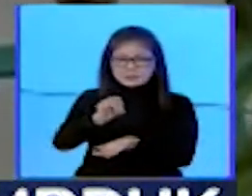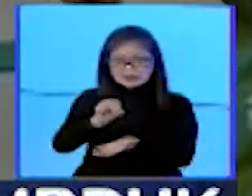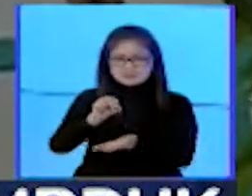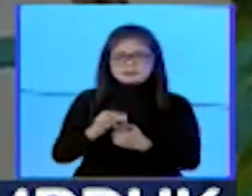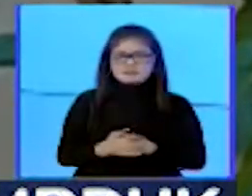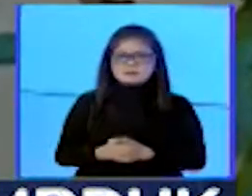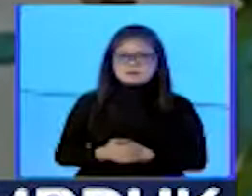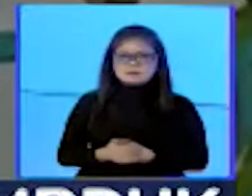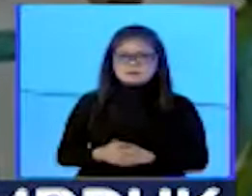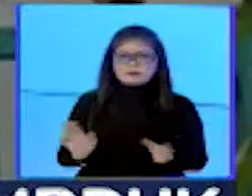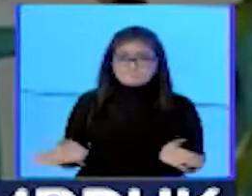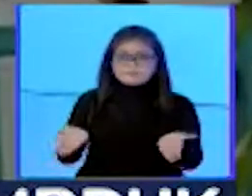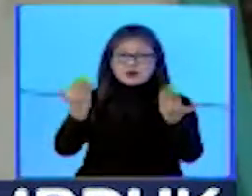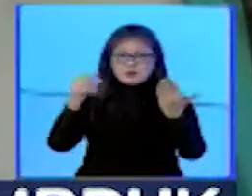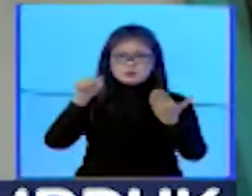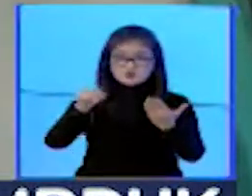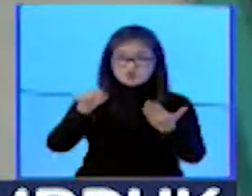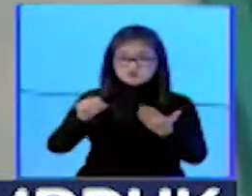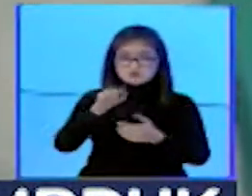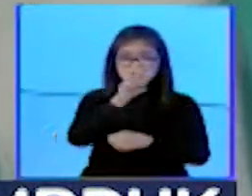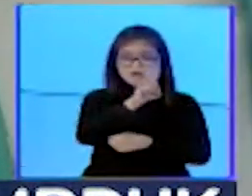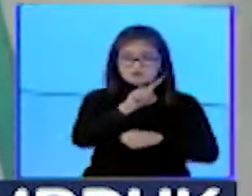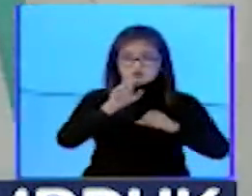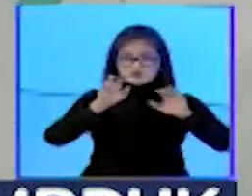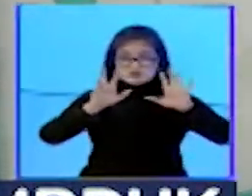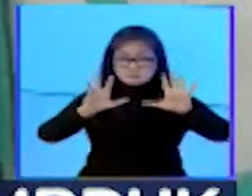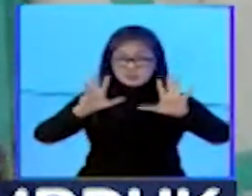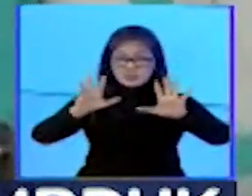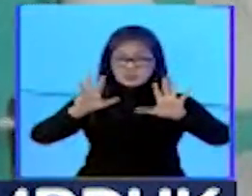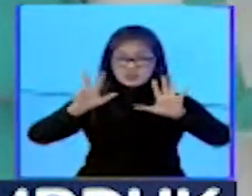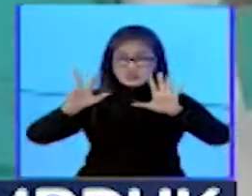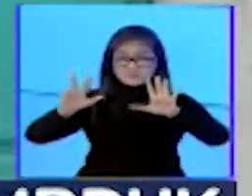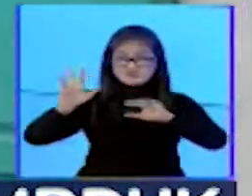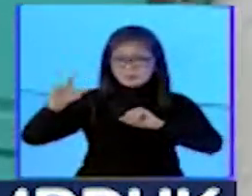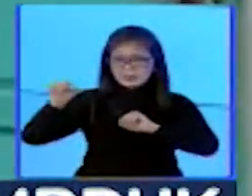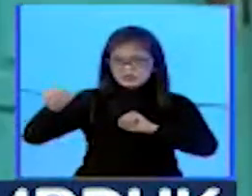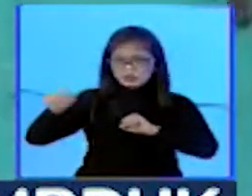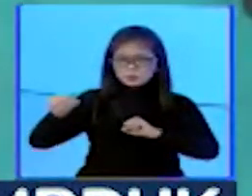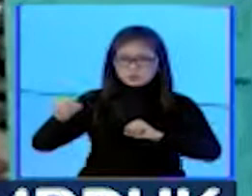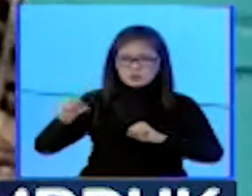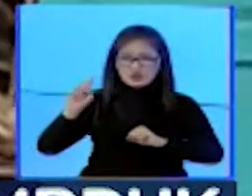Bangunan yang didirikan pada tahun 1981 ini seketika ambruk dan menimpa 5 pegawai BNK.